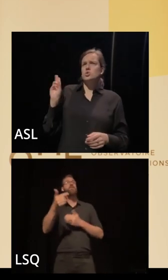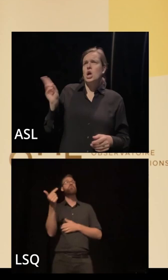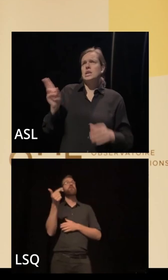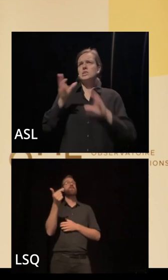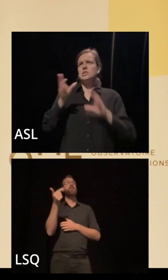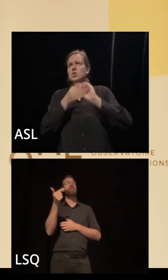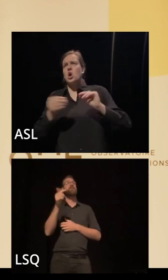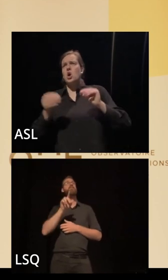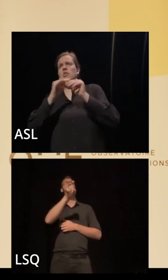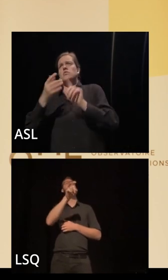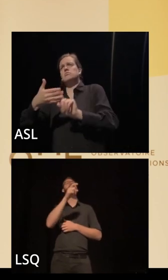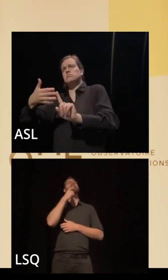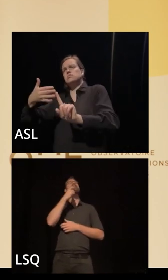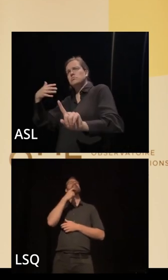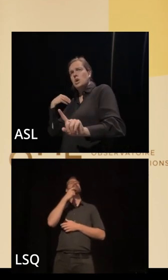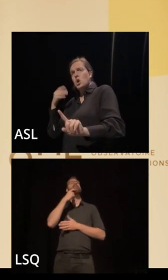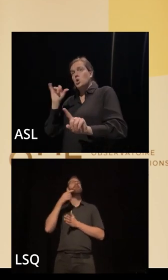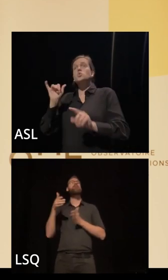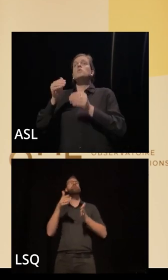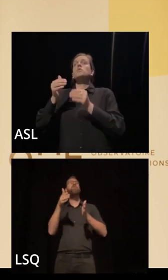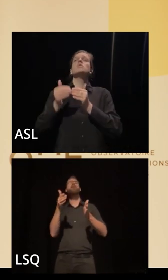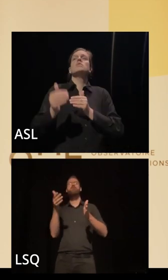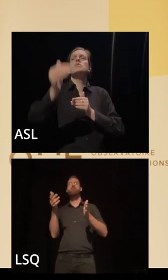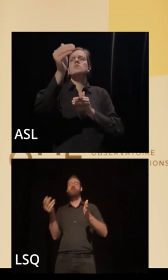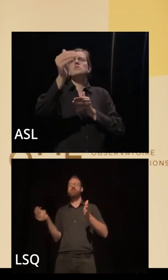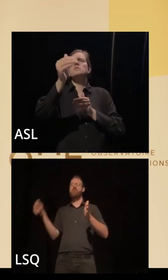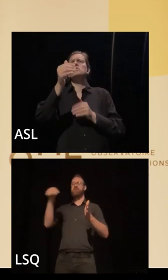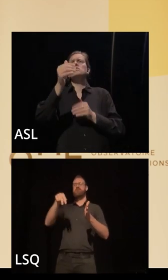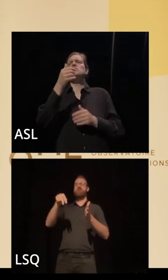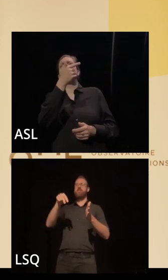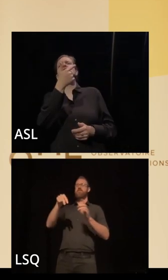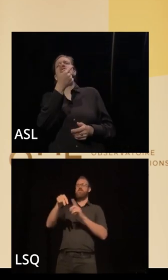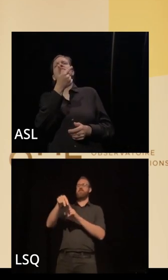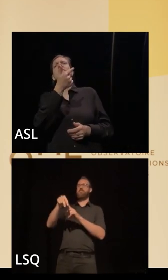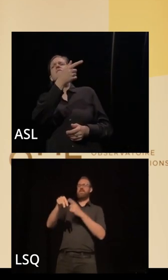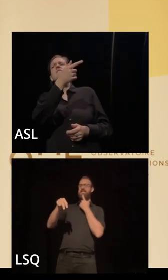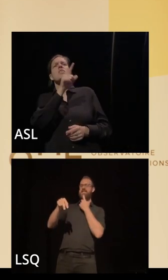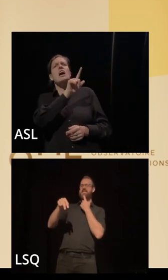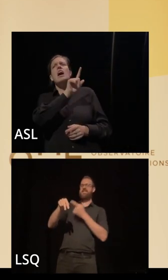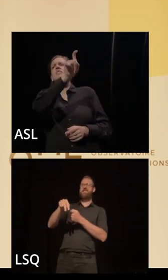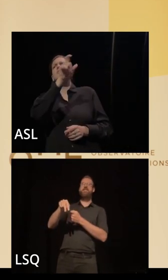c'est « Qui est sur le fleuve ?» Alors, je vous présente